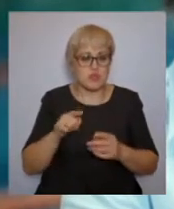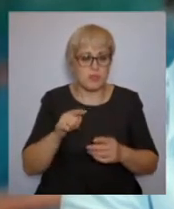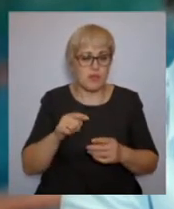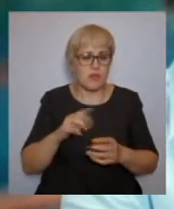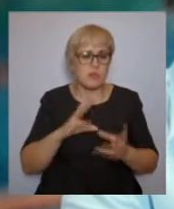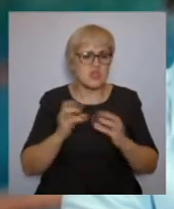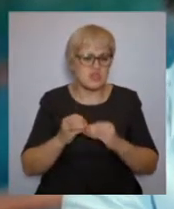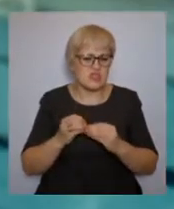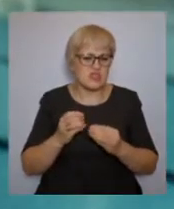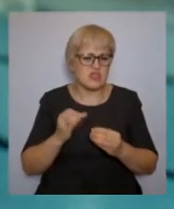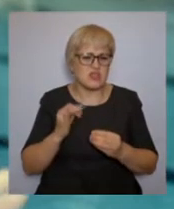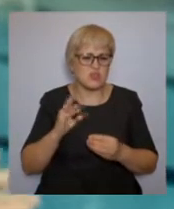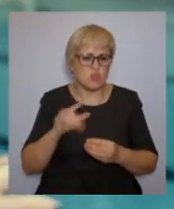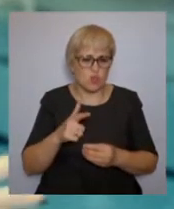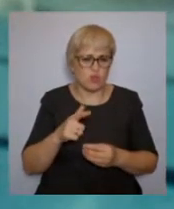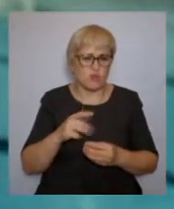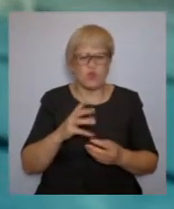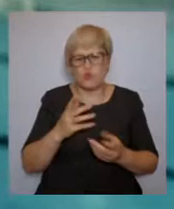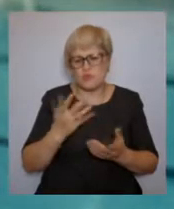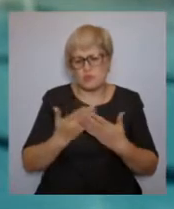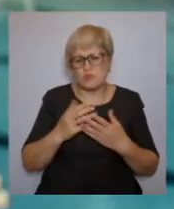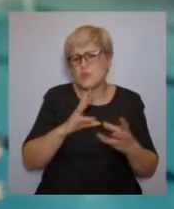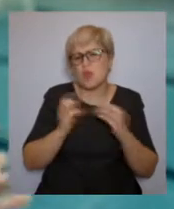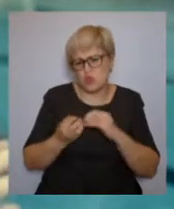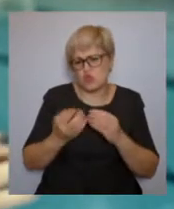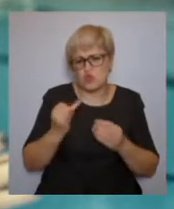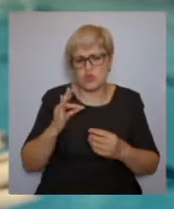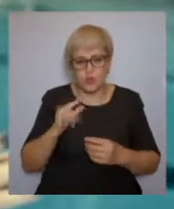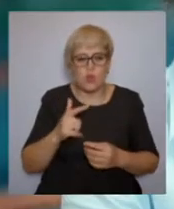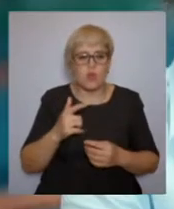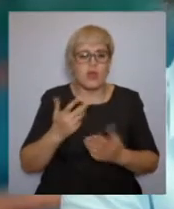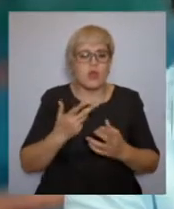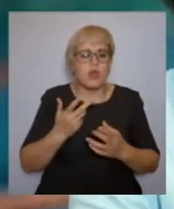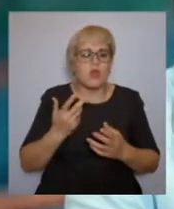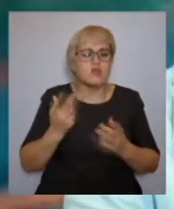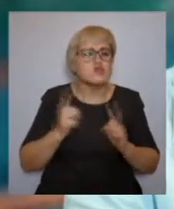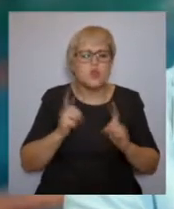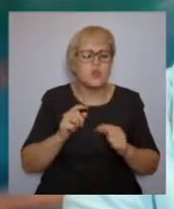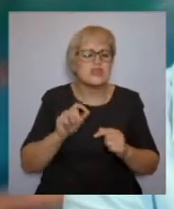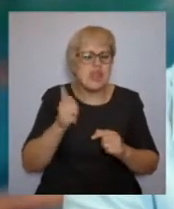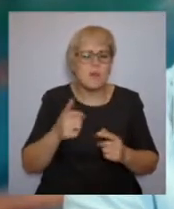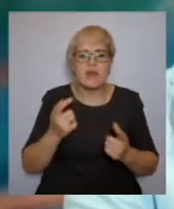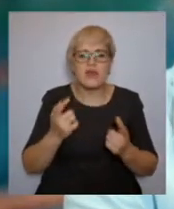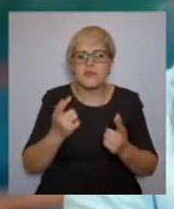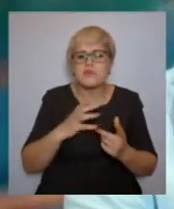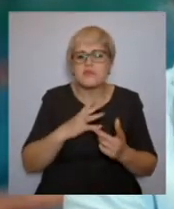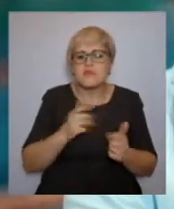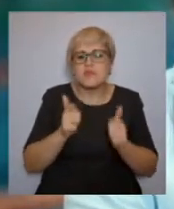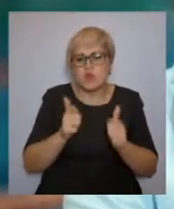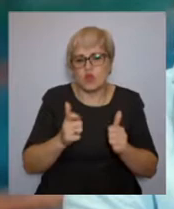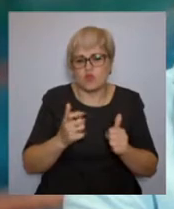и вот если я попрошу тебя подвести некий итог промежуточный итог